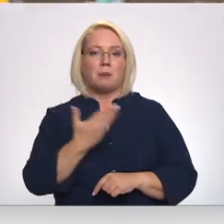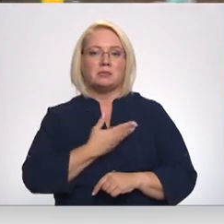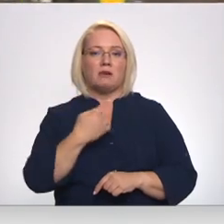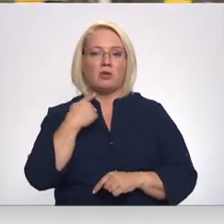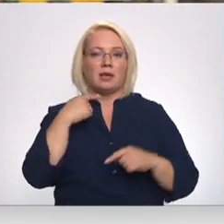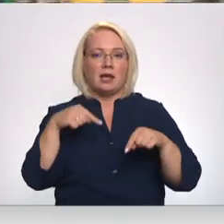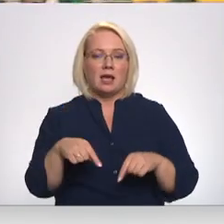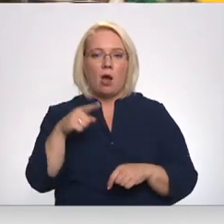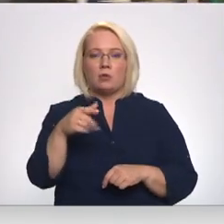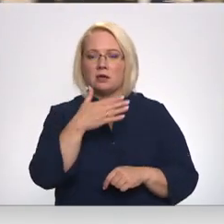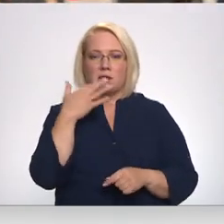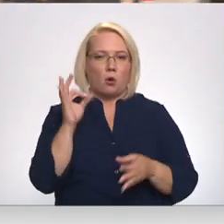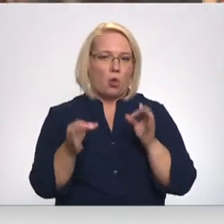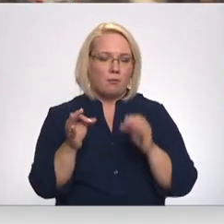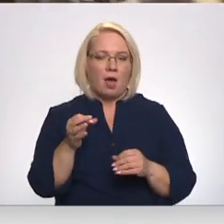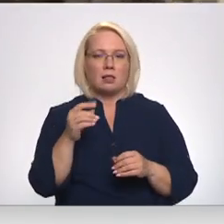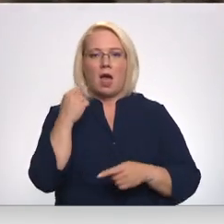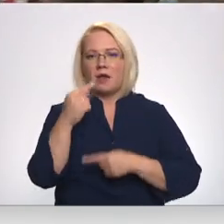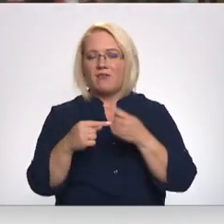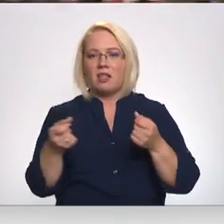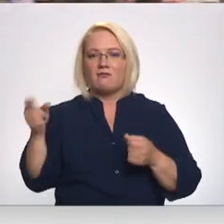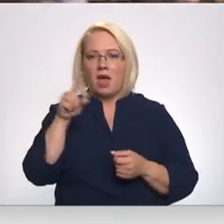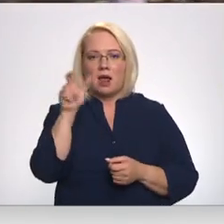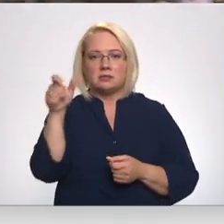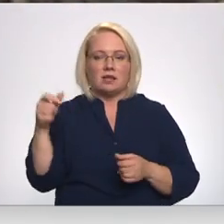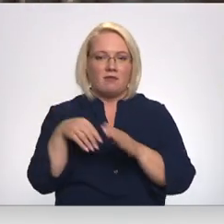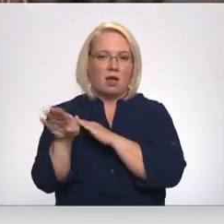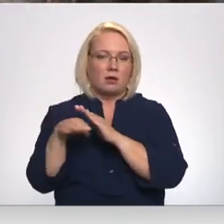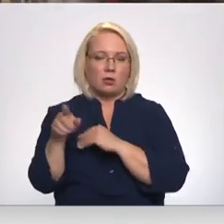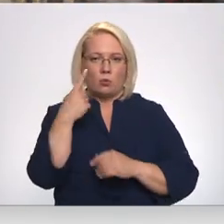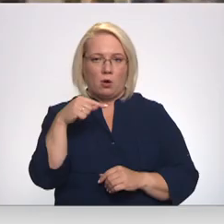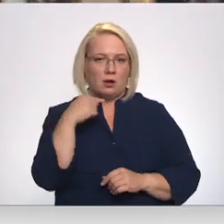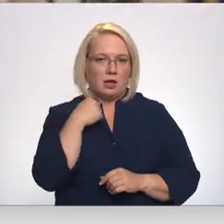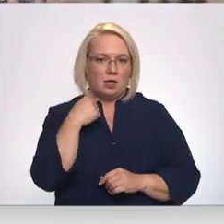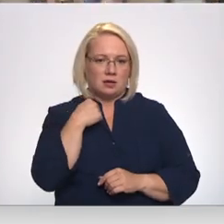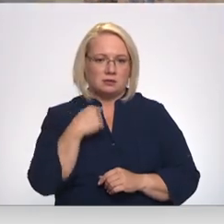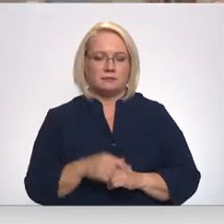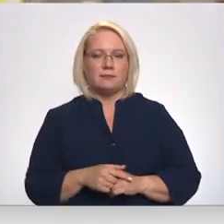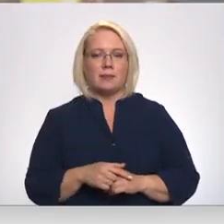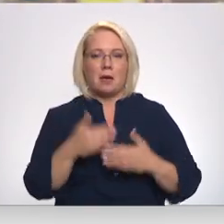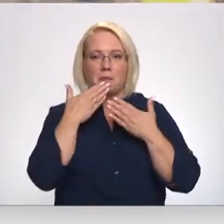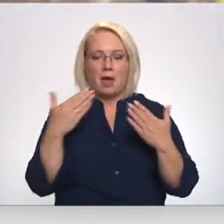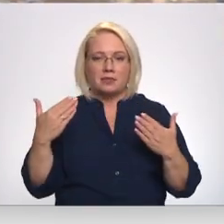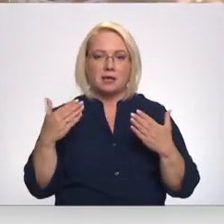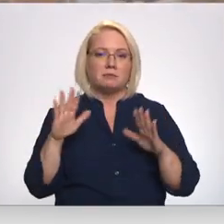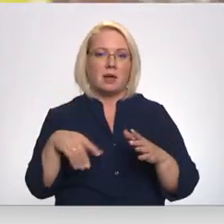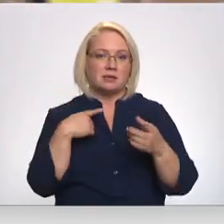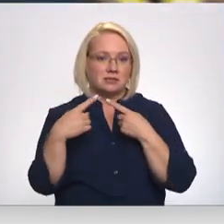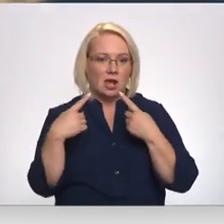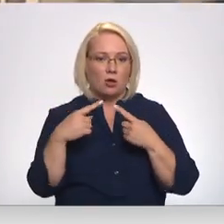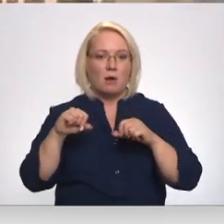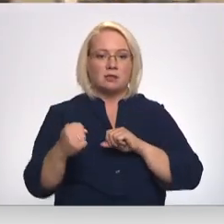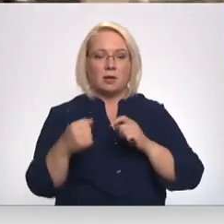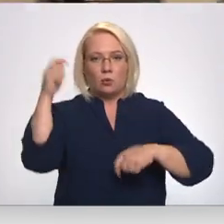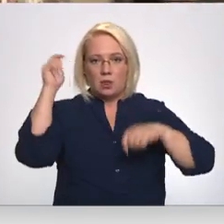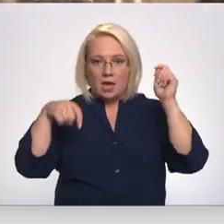nav normāli, ka ar vien vairāk cilvēku pamat Rīgu. Nu, jā. Paldies par sarunu, piebildīšu arī, ka par spīti lietumu